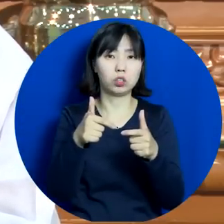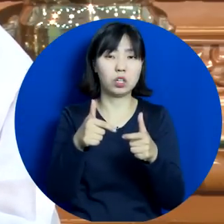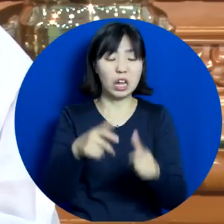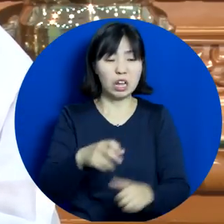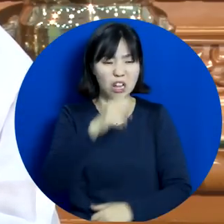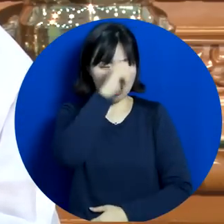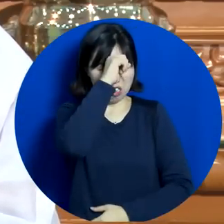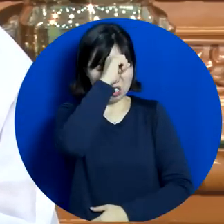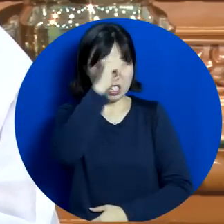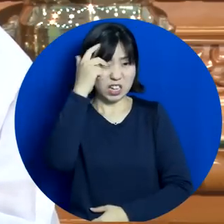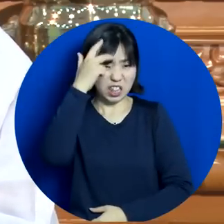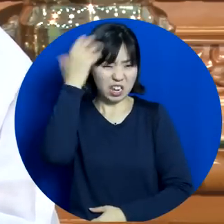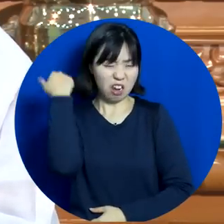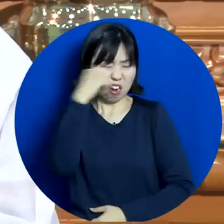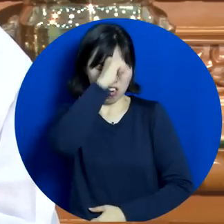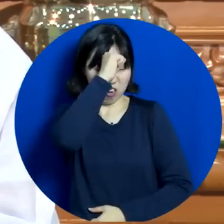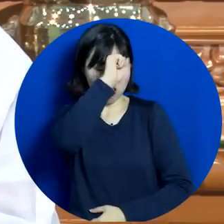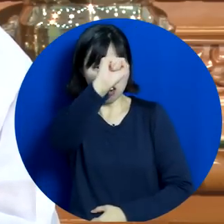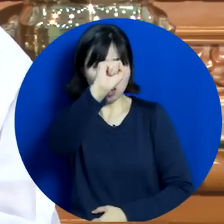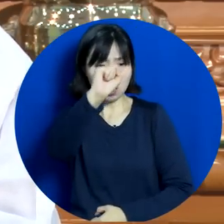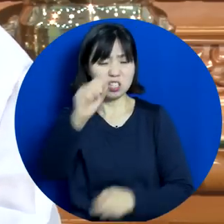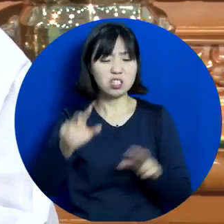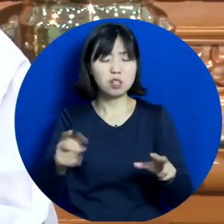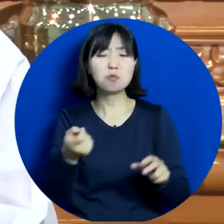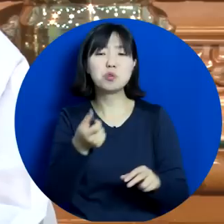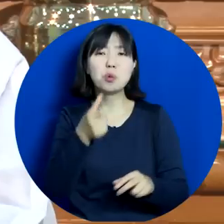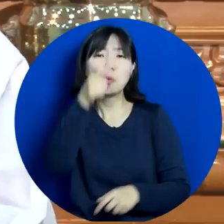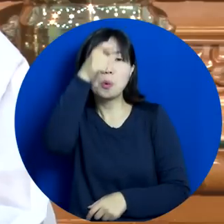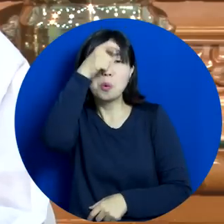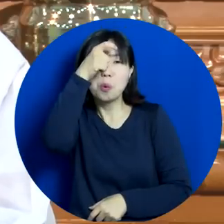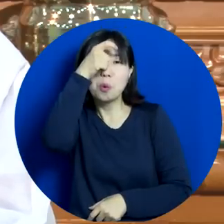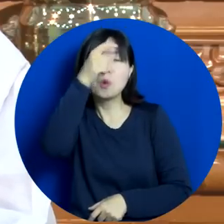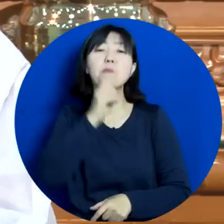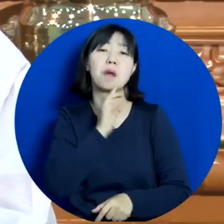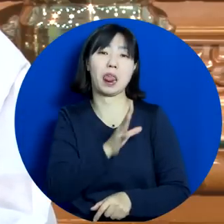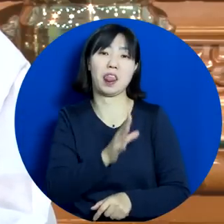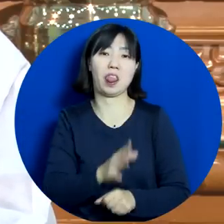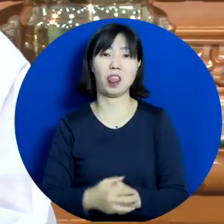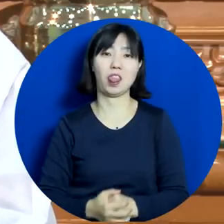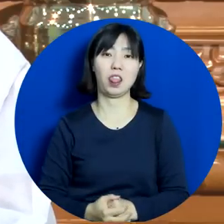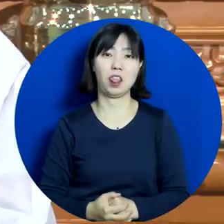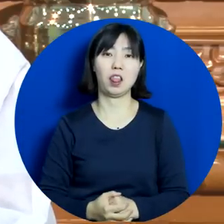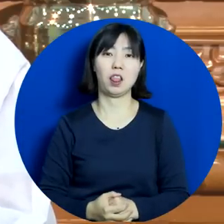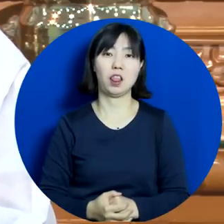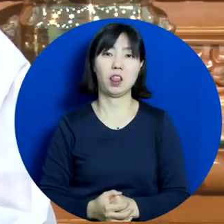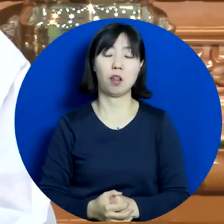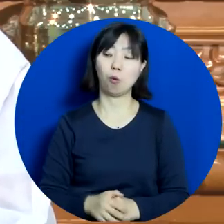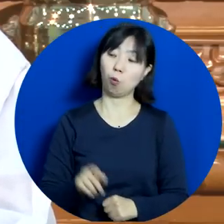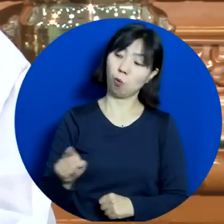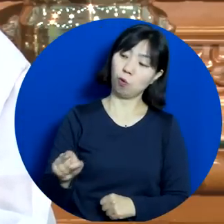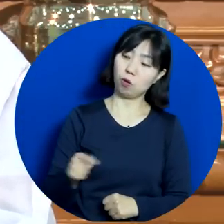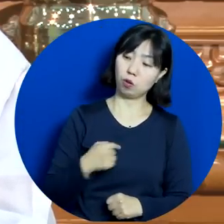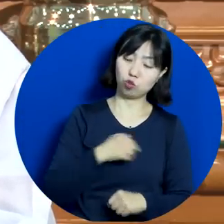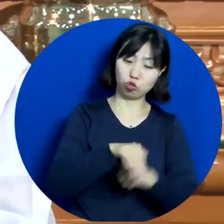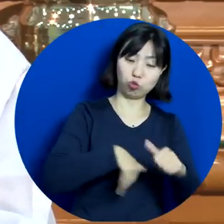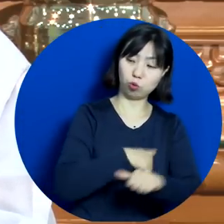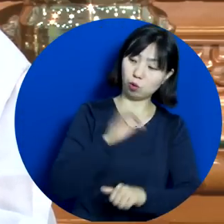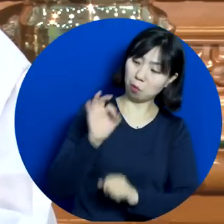좀 적어. 그래서 옆에 있는 사람들이 저기 사람